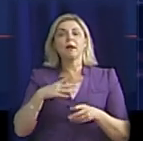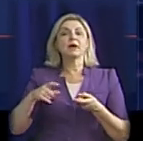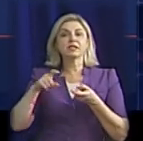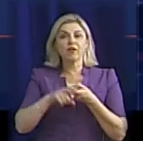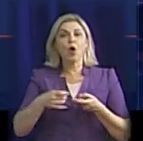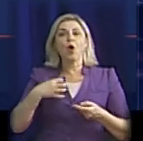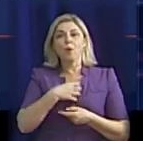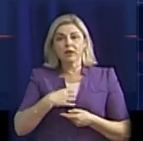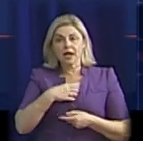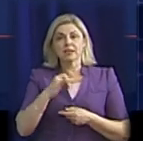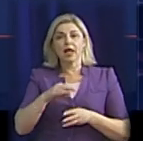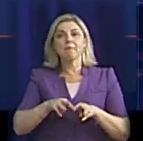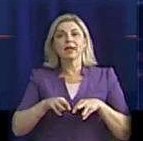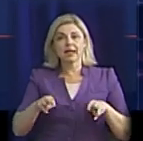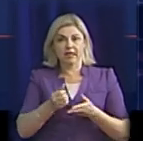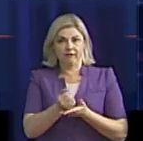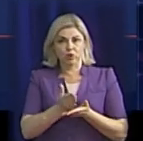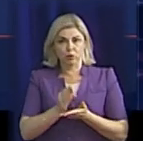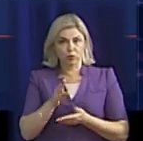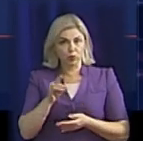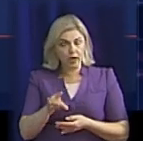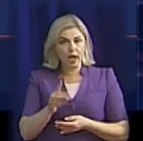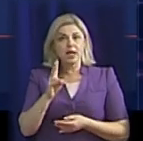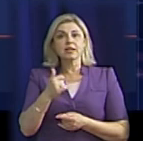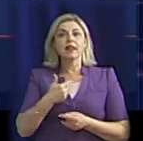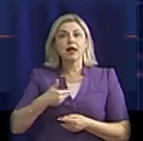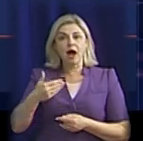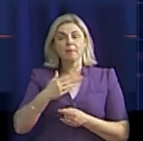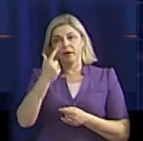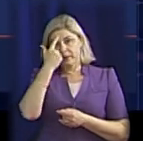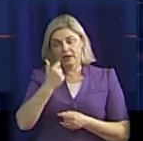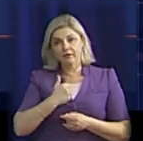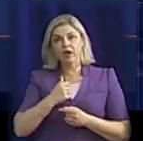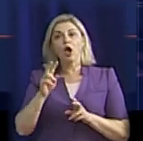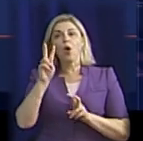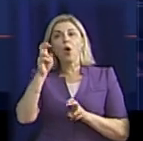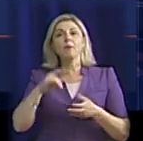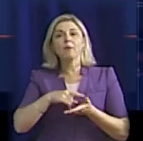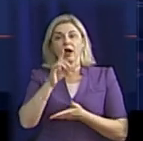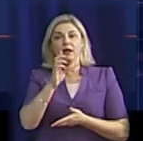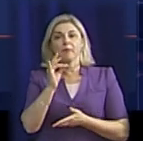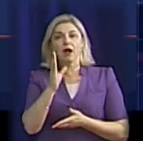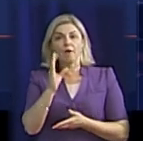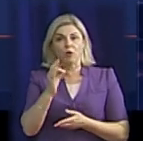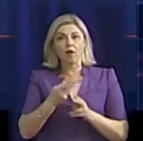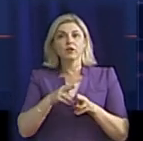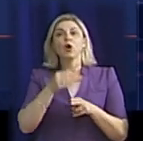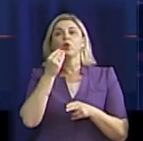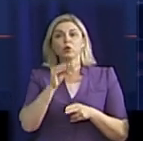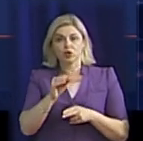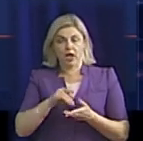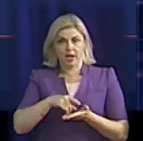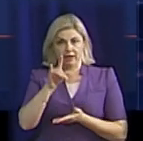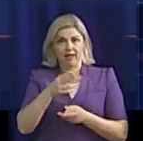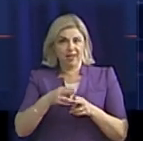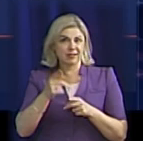місто, міністр інфраструктури. За нами надіслала компанія «Браво». Це їхній літак, один з кращих, як кажуть. Це за